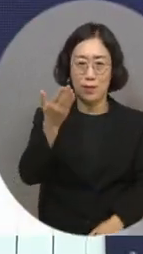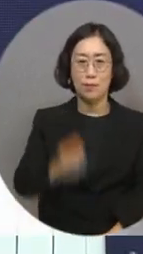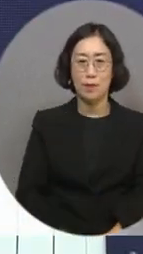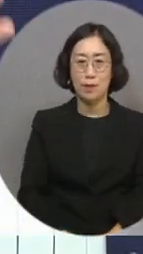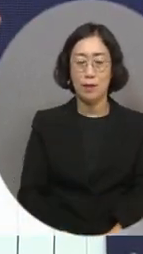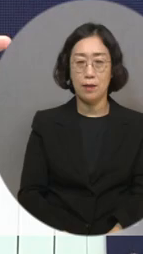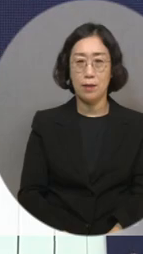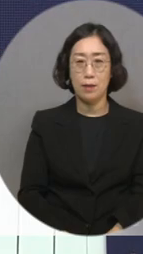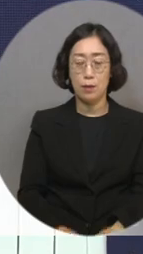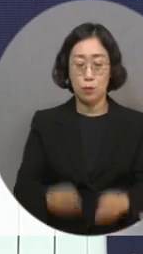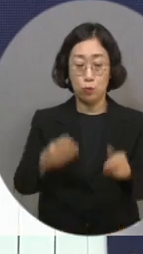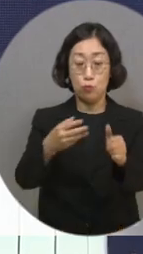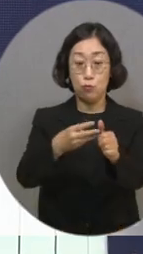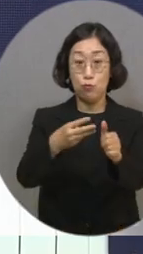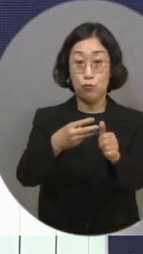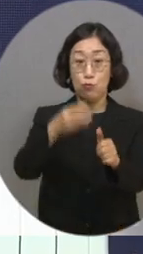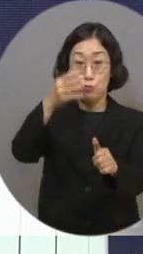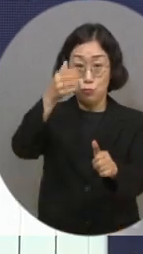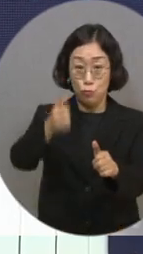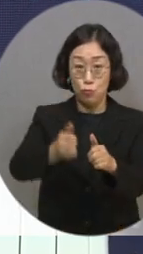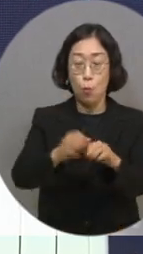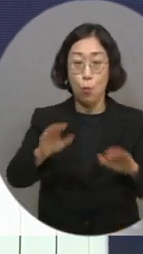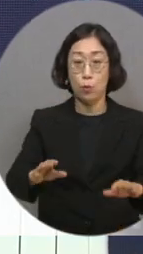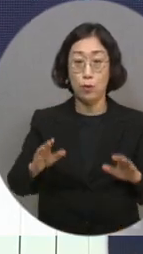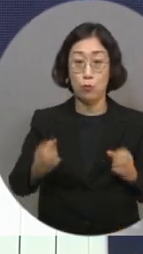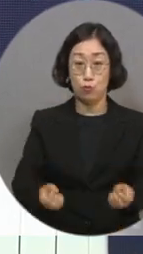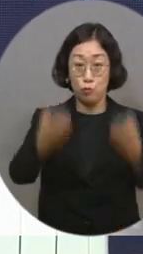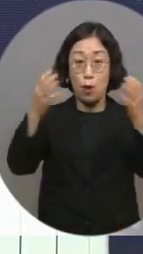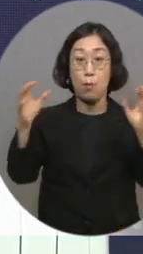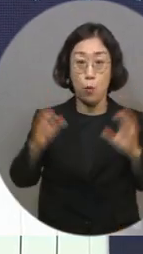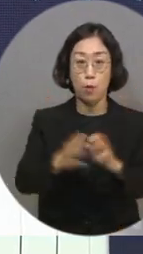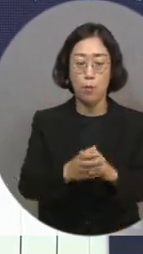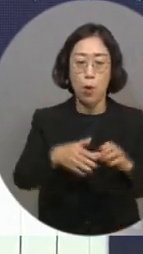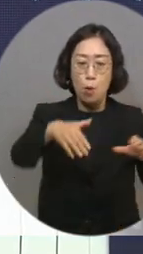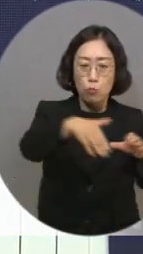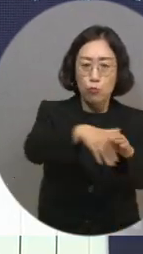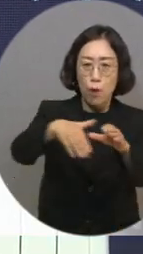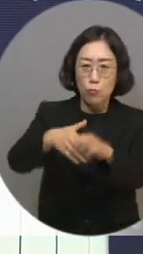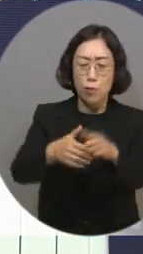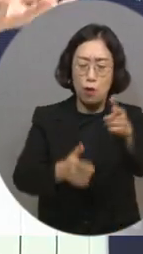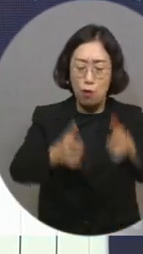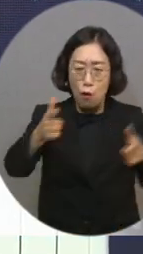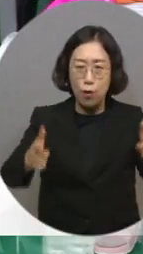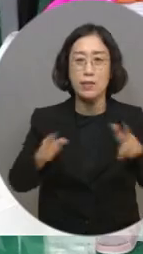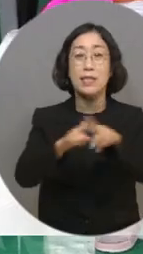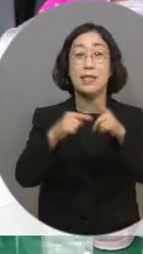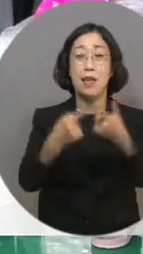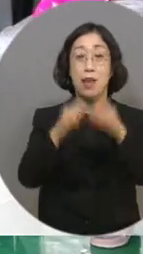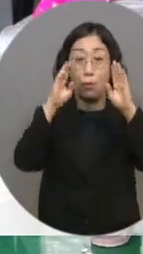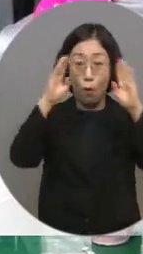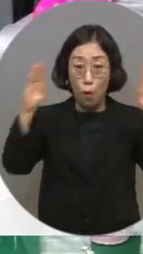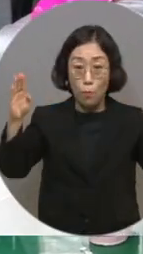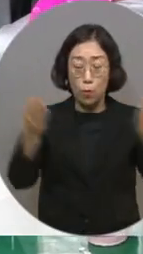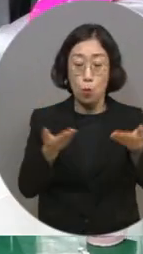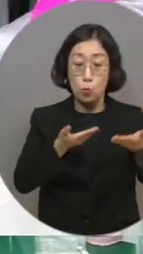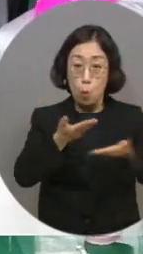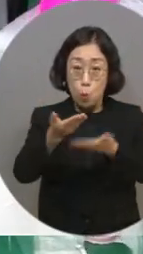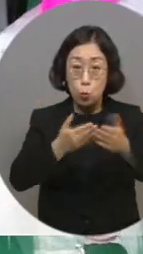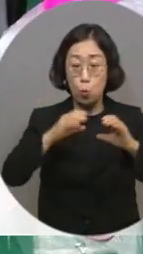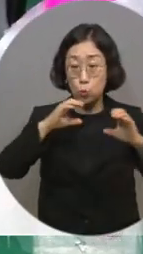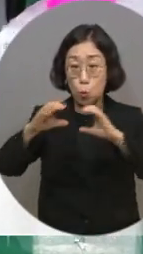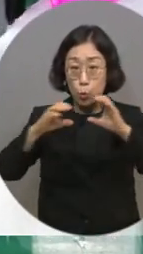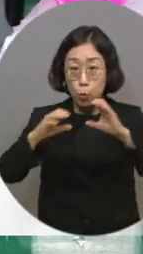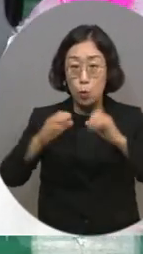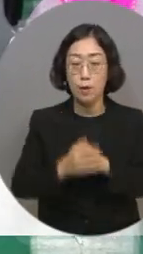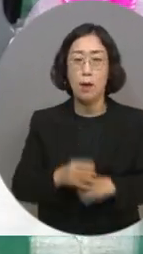공영민 군수는 오늘 행사를 통해 각국의 문화와 삶의 다양성을 이해하고 소통할 때 우리의